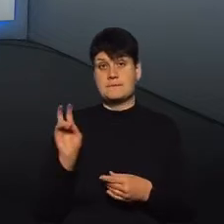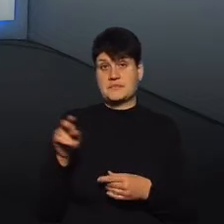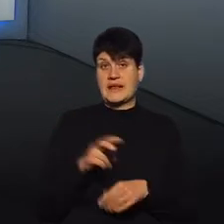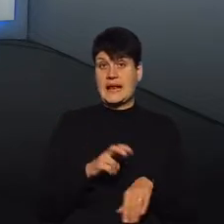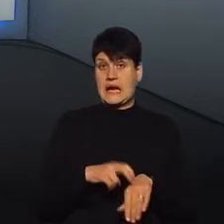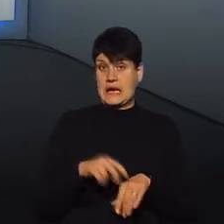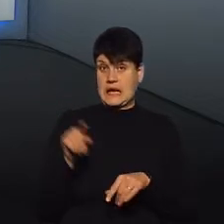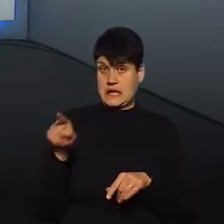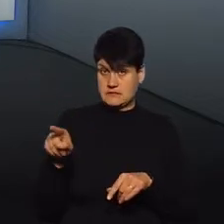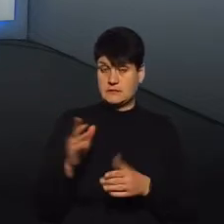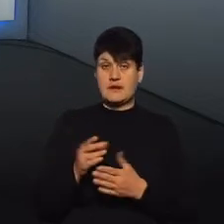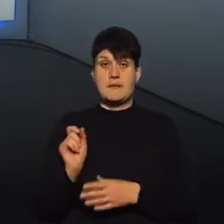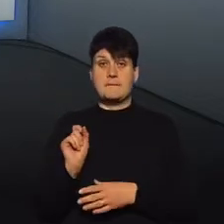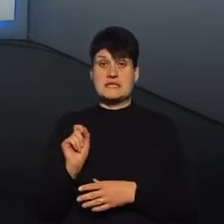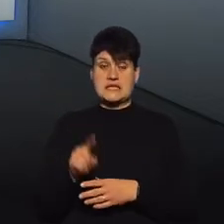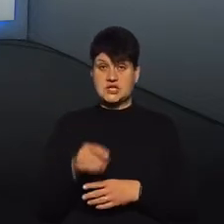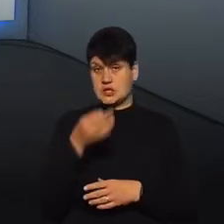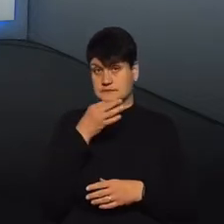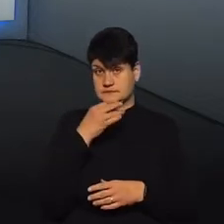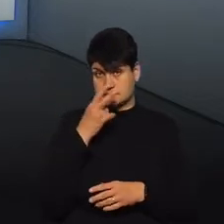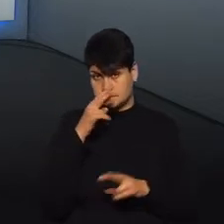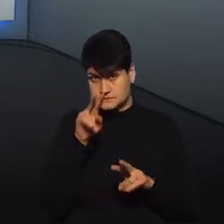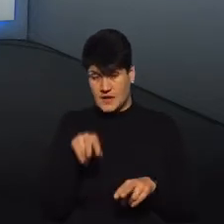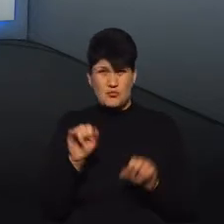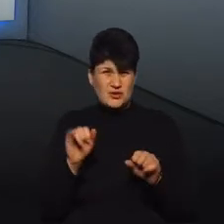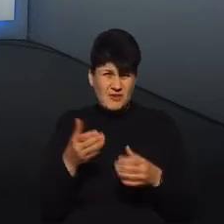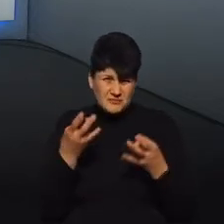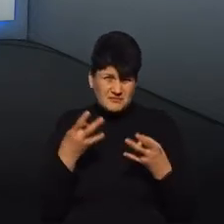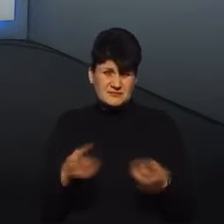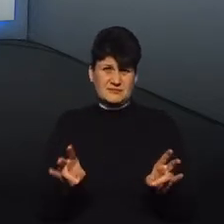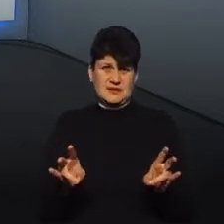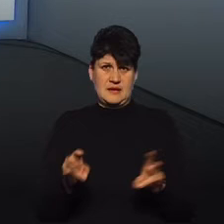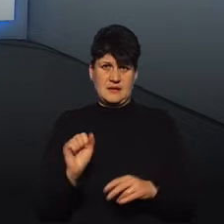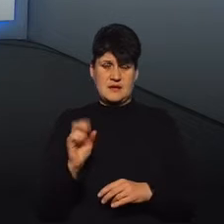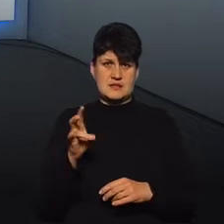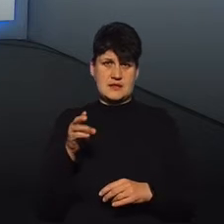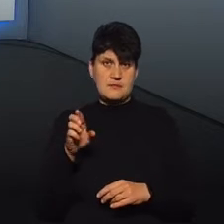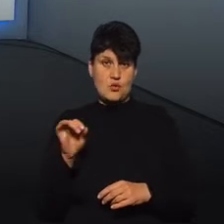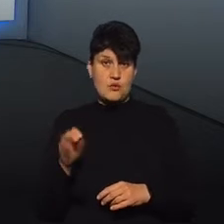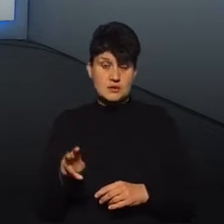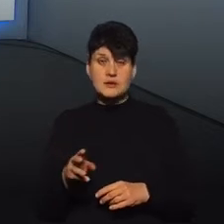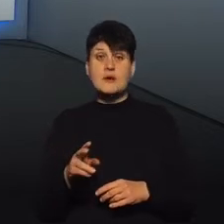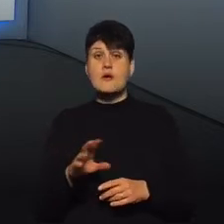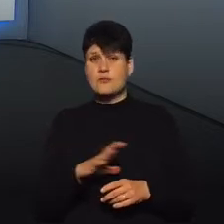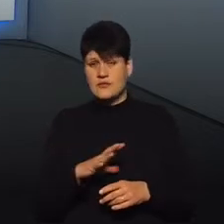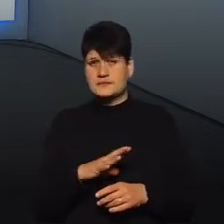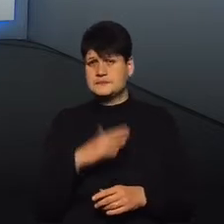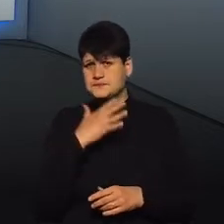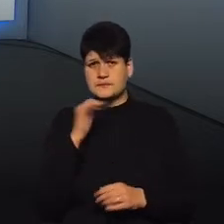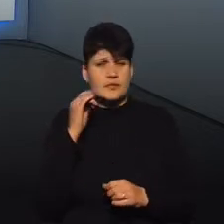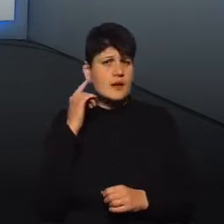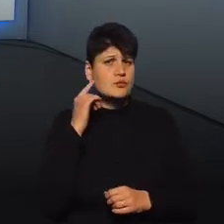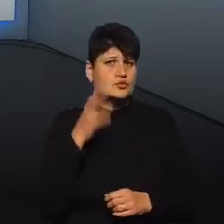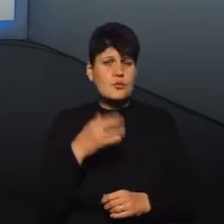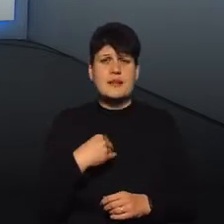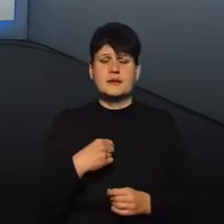призначити лікарський засіб, глянути, і, можливо, вам взагалі не потрібен антибіотик. Тому що дуже багато так само можна почути, так, в мене простуда, дайте